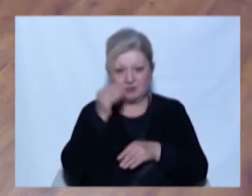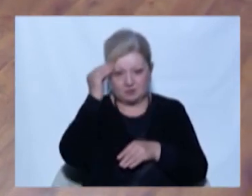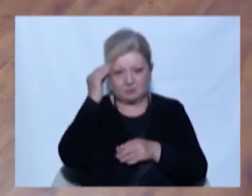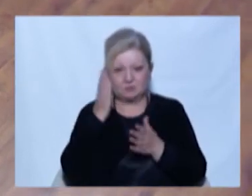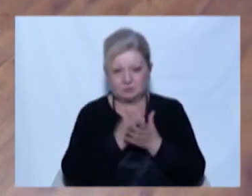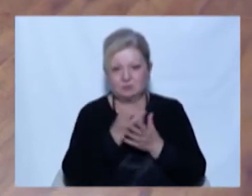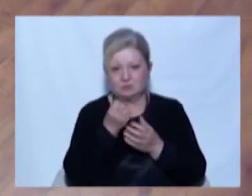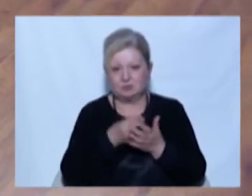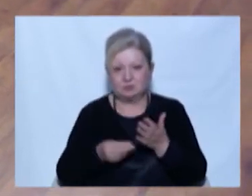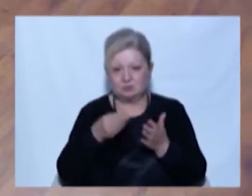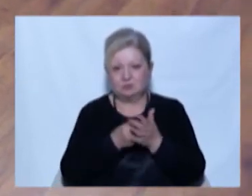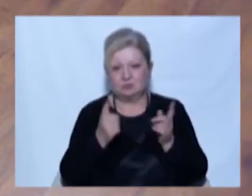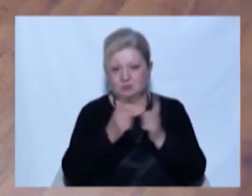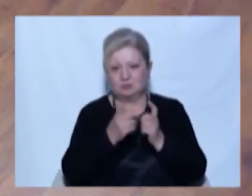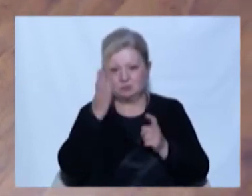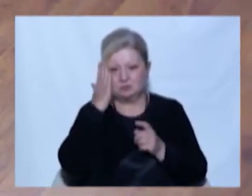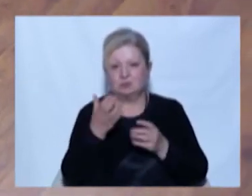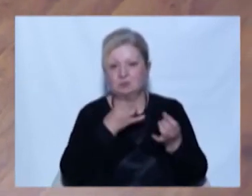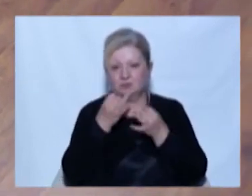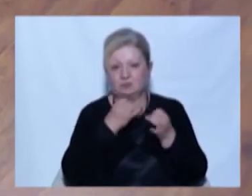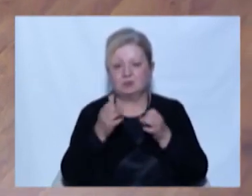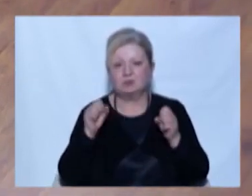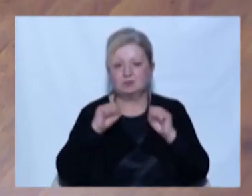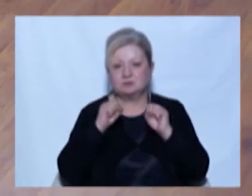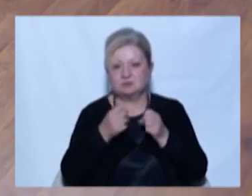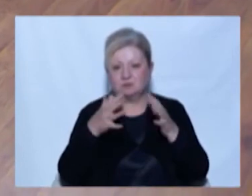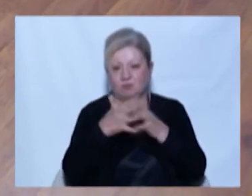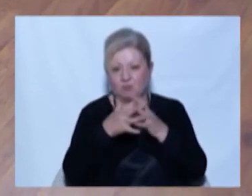კვლავ შევხვდებით აქ და ვისაუბრებთ ცივ ომზე